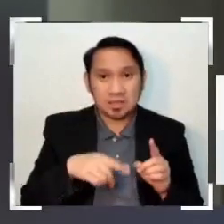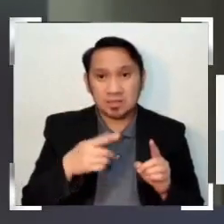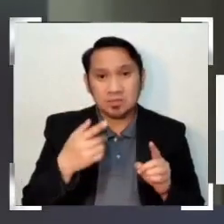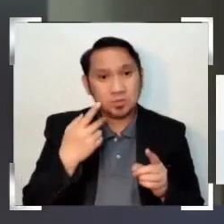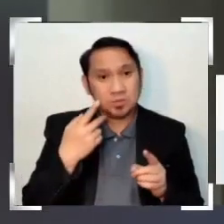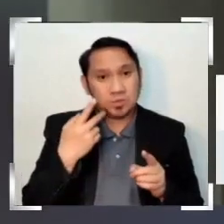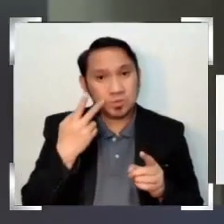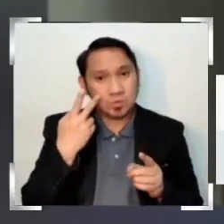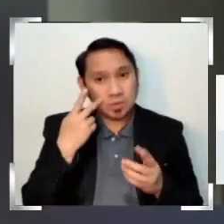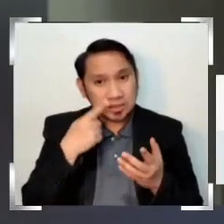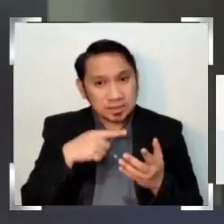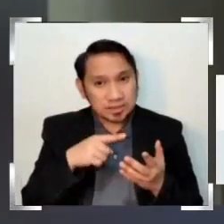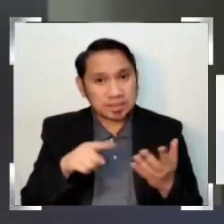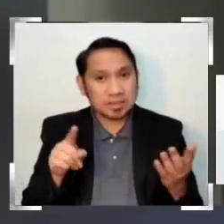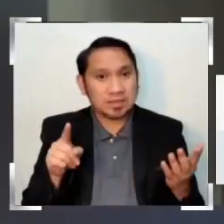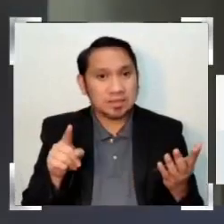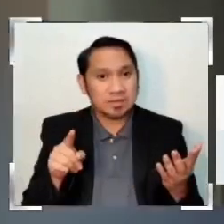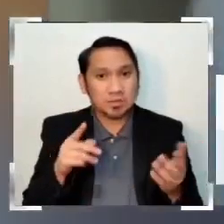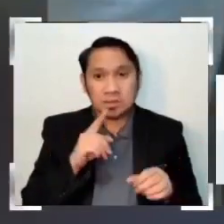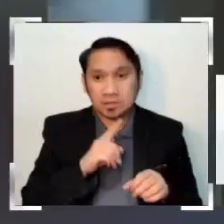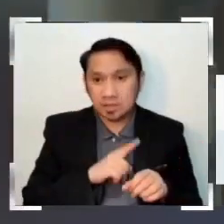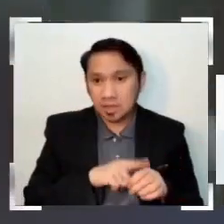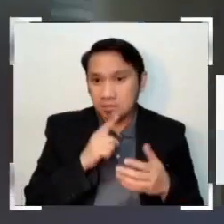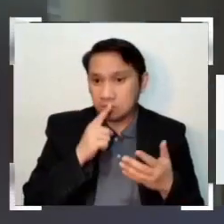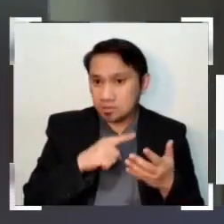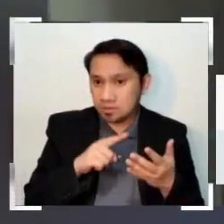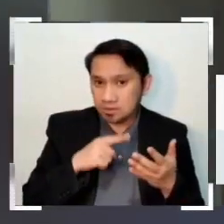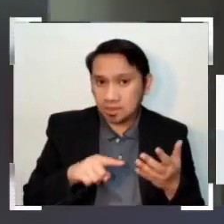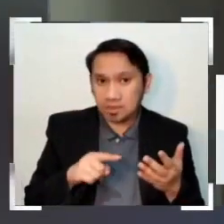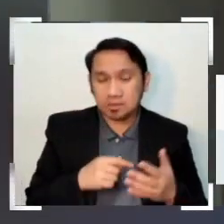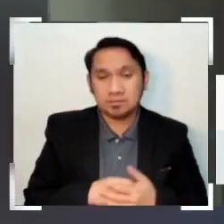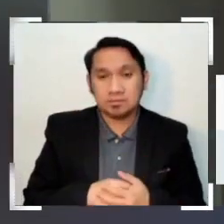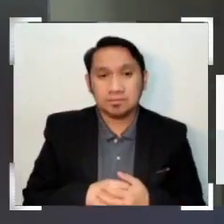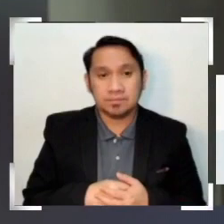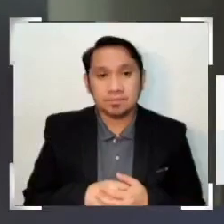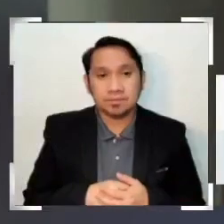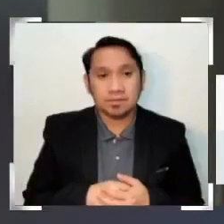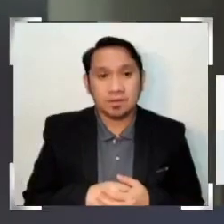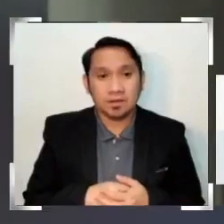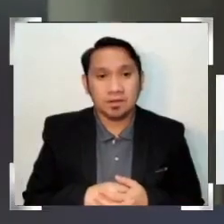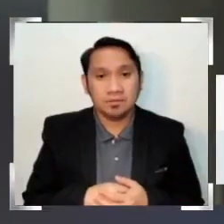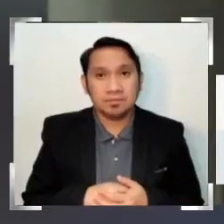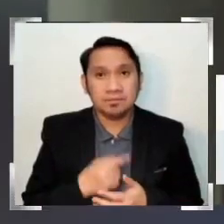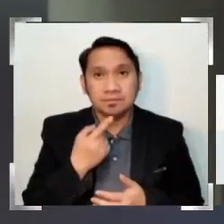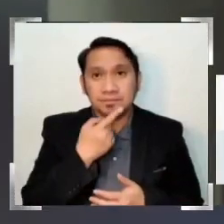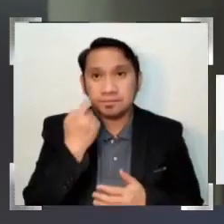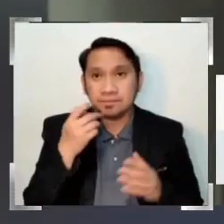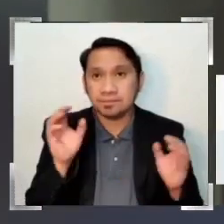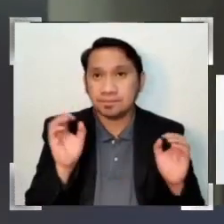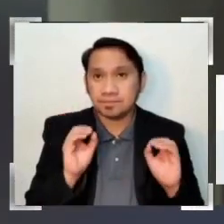of the time of the survey, no, that was conducted, there was no presence of